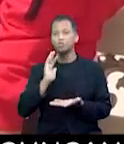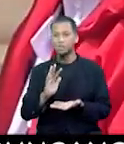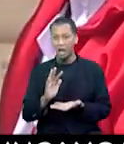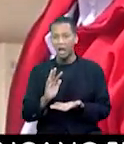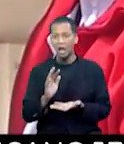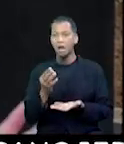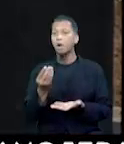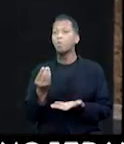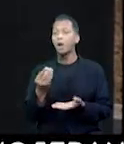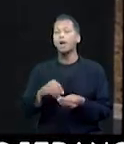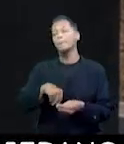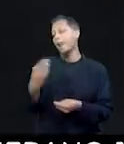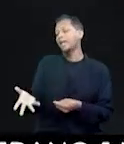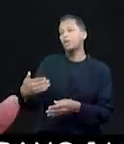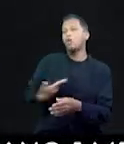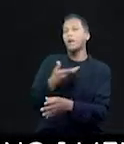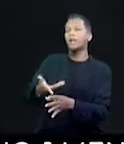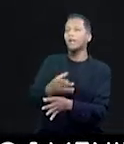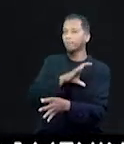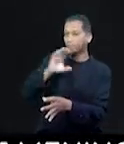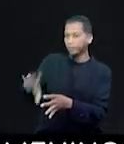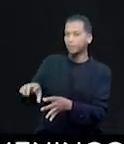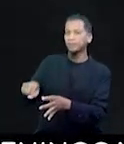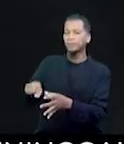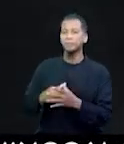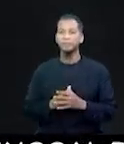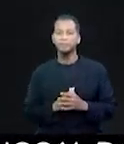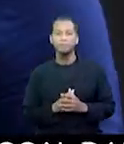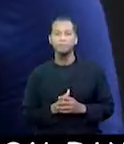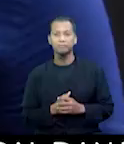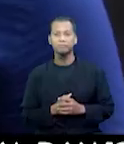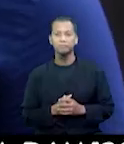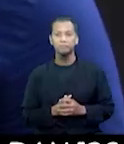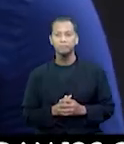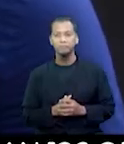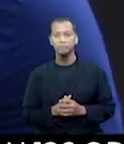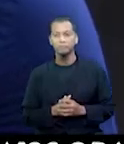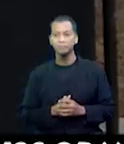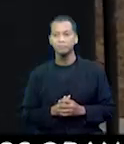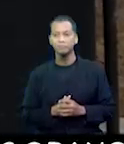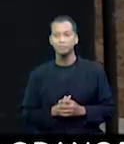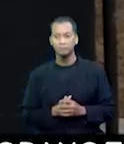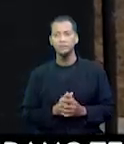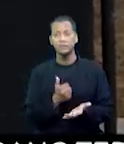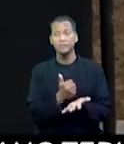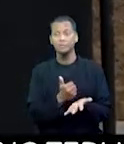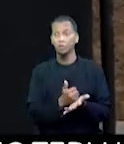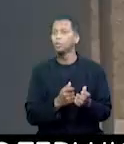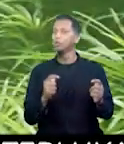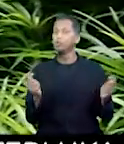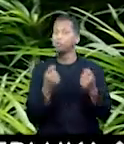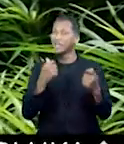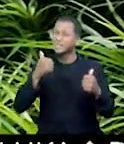lalu dikembalikan ke korban-korban. Jangan malah disalahgunakan oleh pihak polisian. Sukses itu nggak ada yang instan sih, Mas. Semua itu pasti butuh